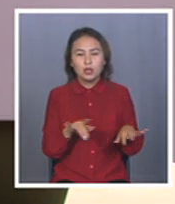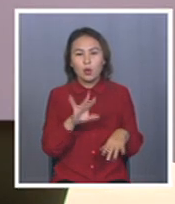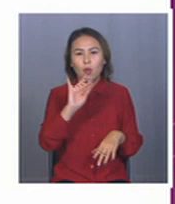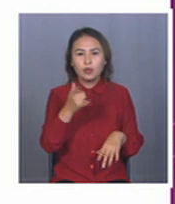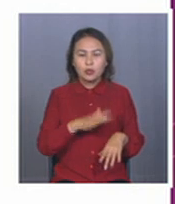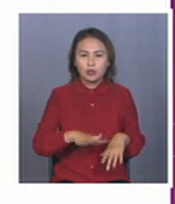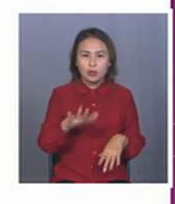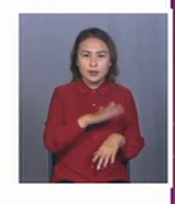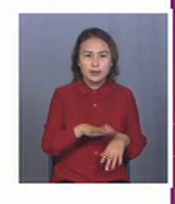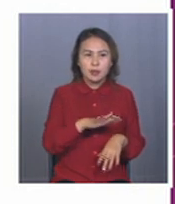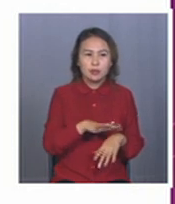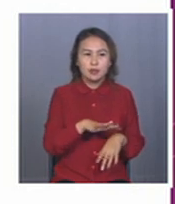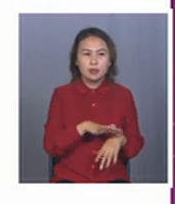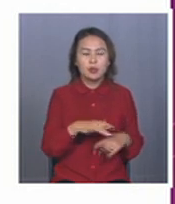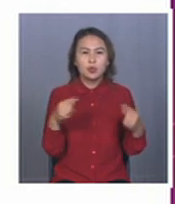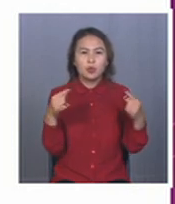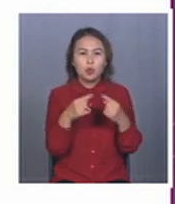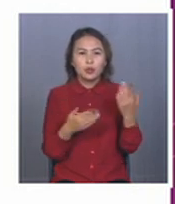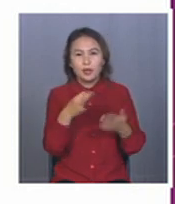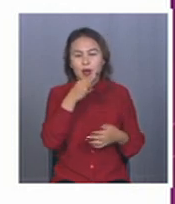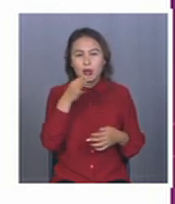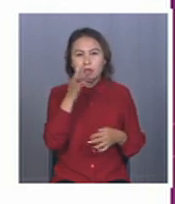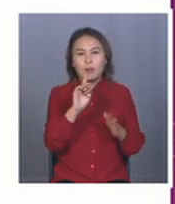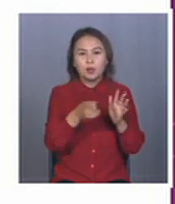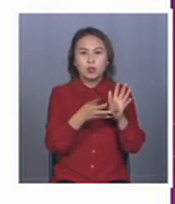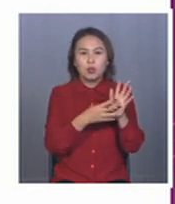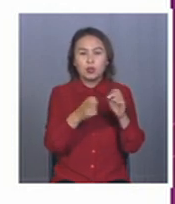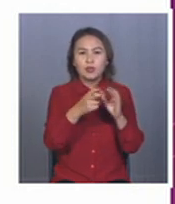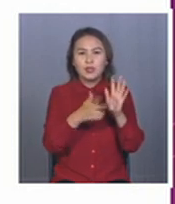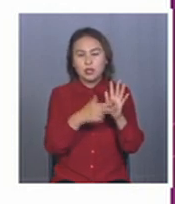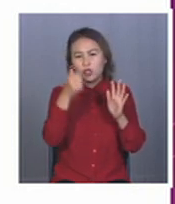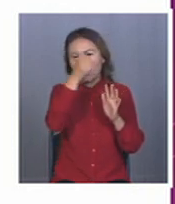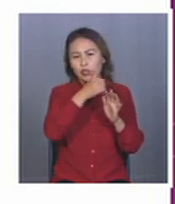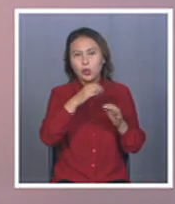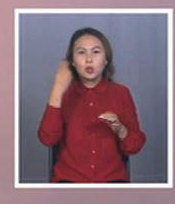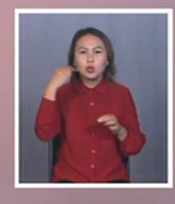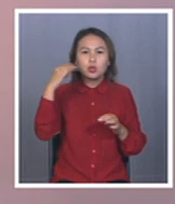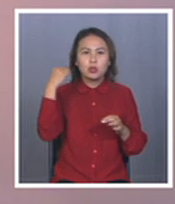Қазақстан, яғни анықтап айтқанда 1918 жылы Түркістанда,